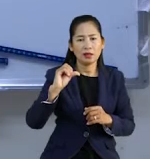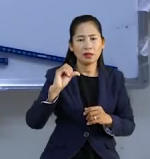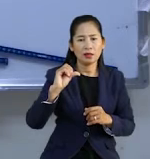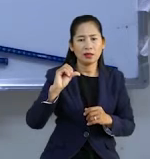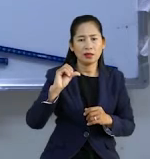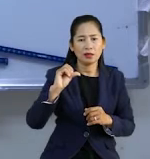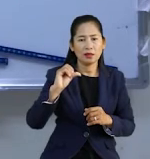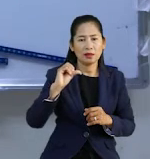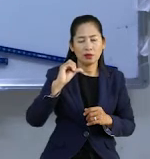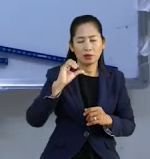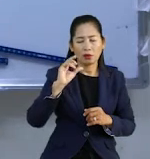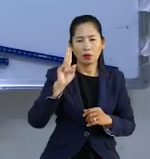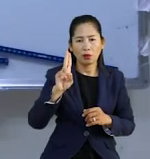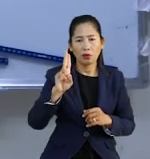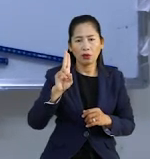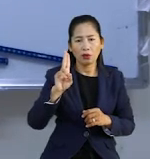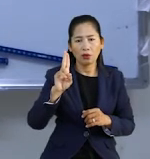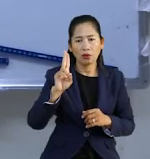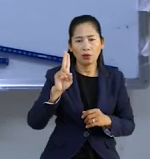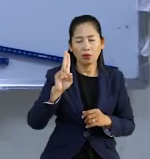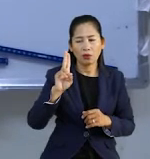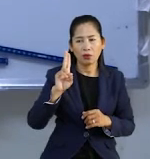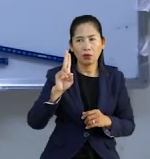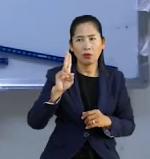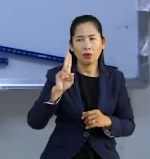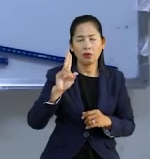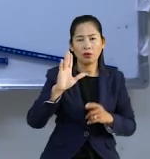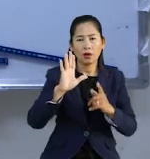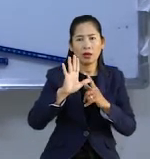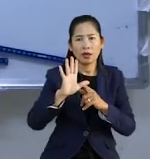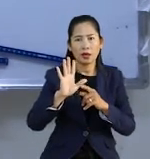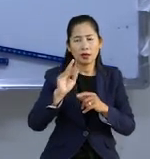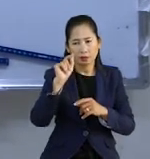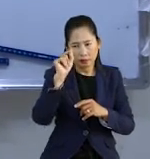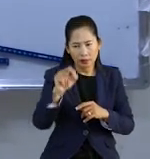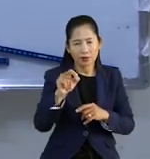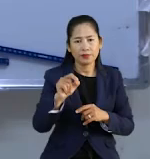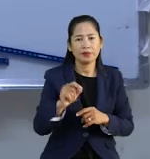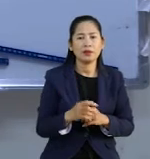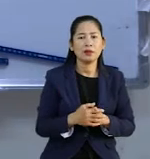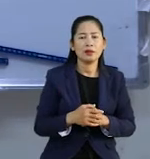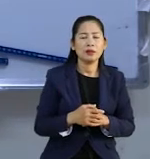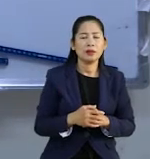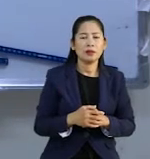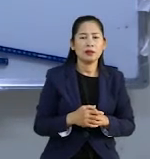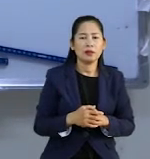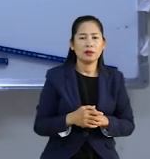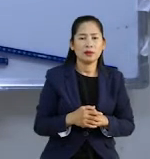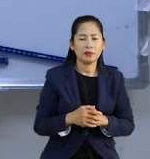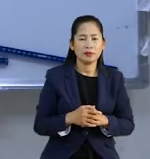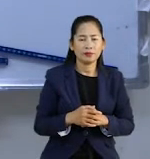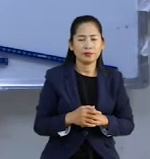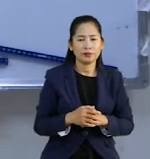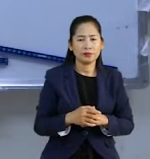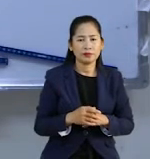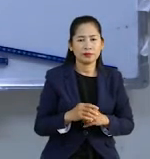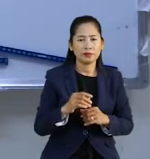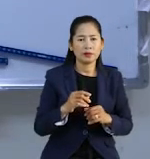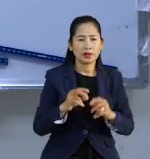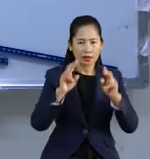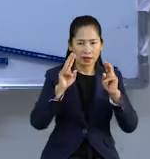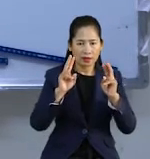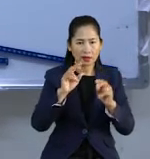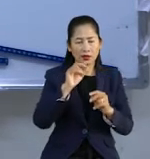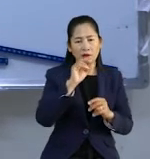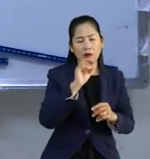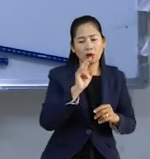ซ่อ่ะเติมยังอ่านเต๋อจังเละนะเนี่ยบาดจับปีอาศัยบาดอาศัยก่อนอาศั